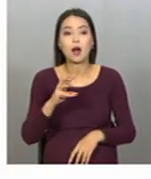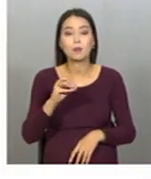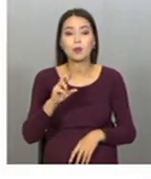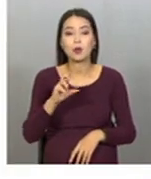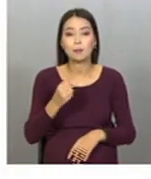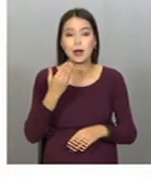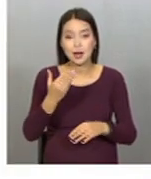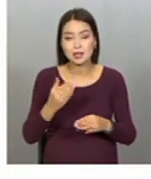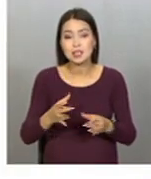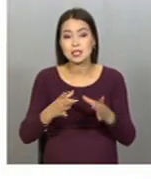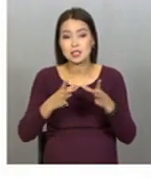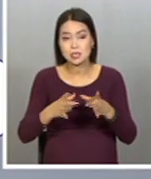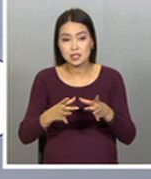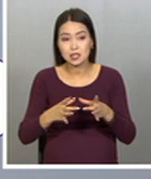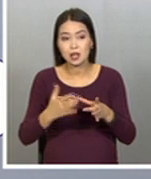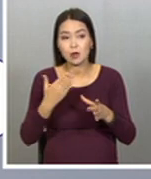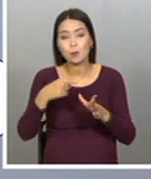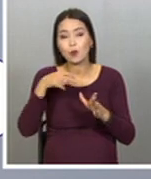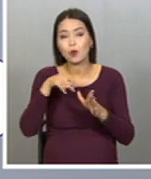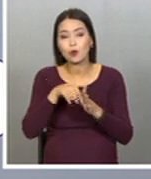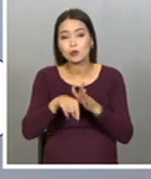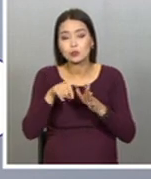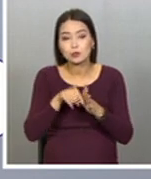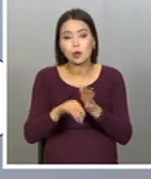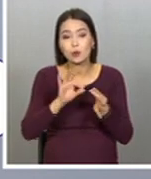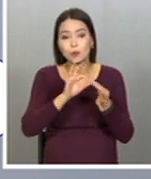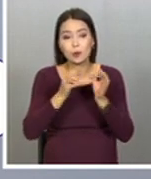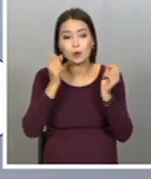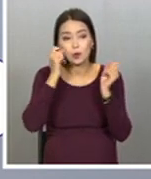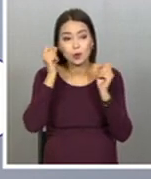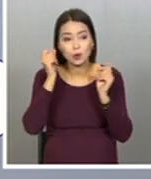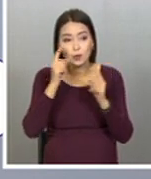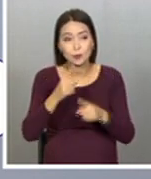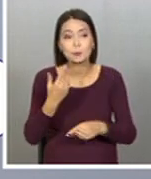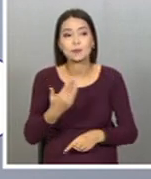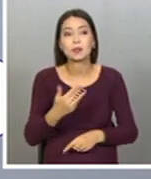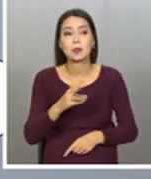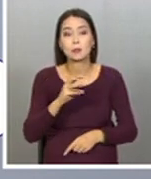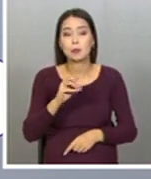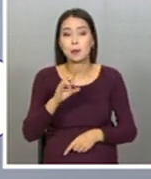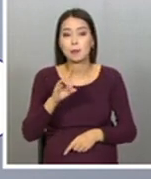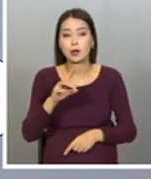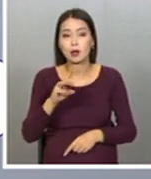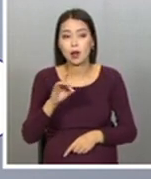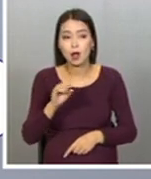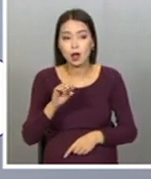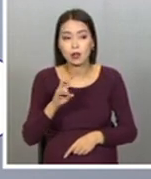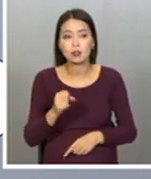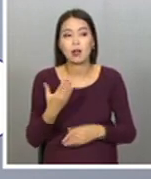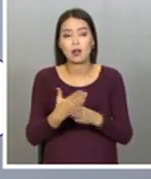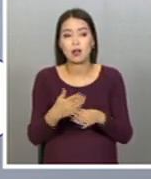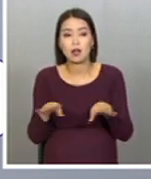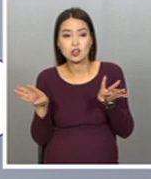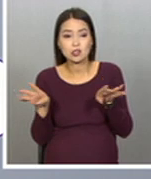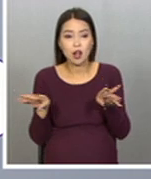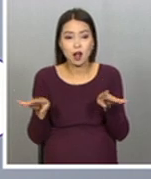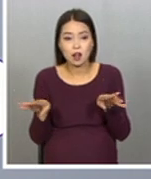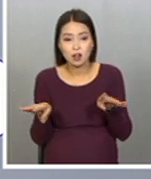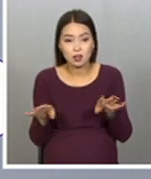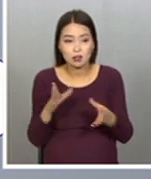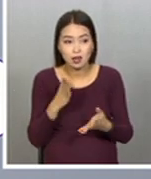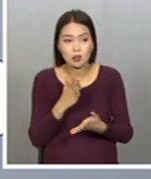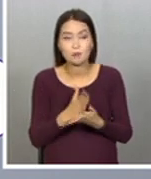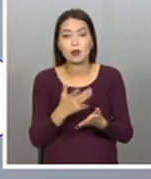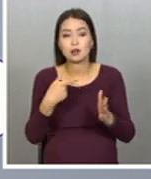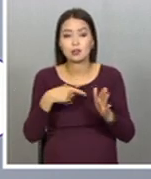дизентериясының құрылысына зер салсақ, мына жерде мембранасы, жалған аяқтары, бұл қозғалу қызметін